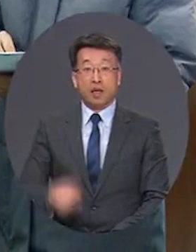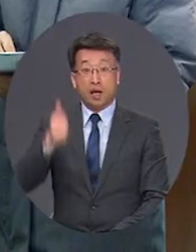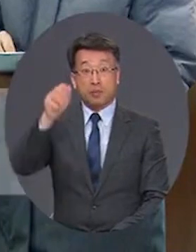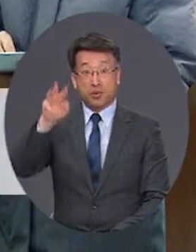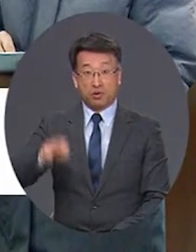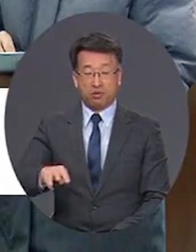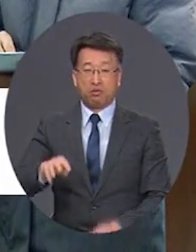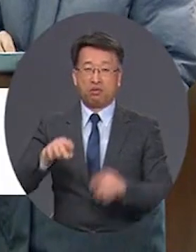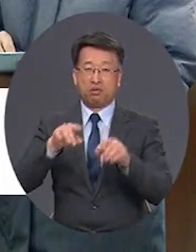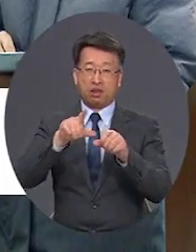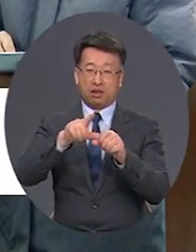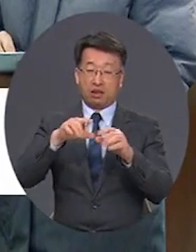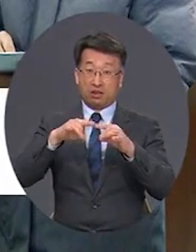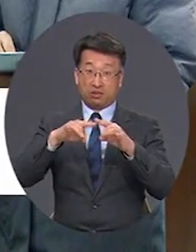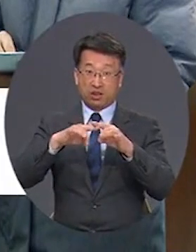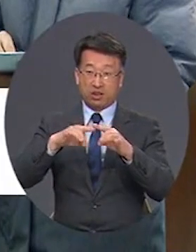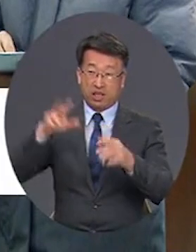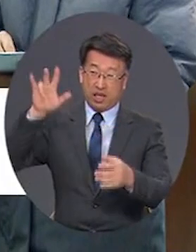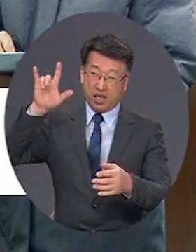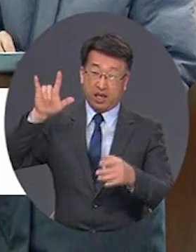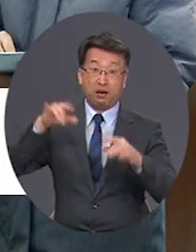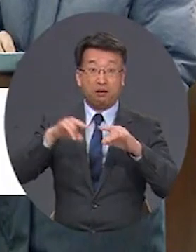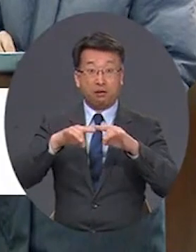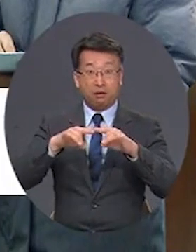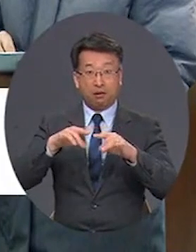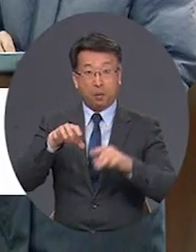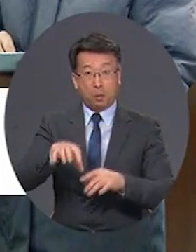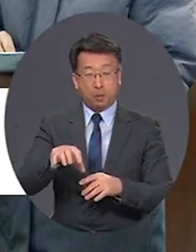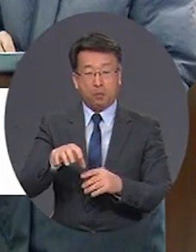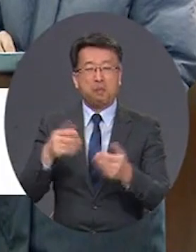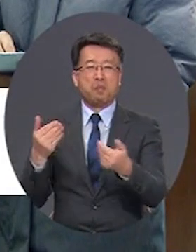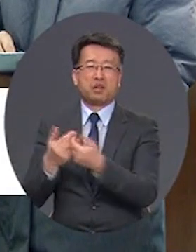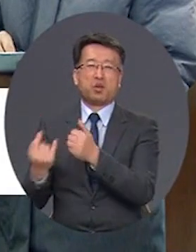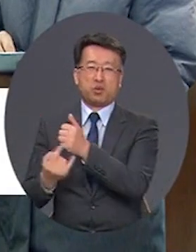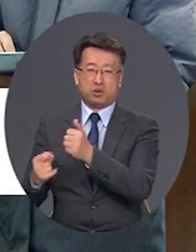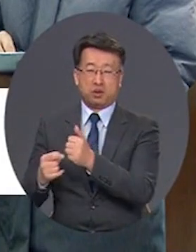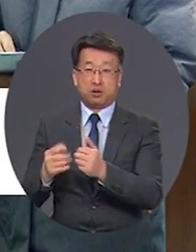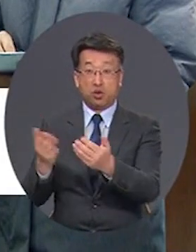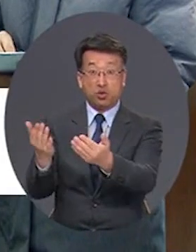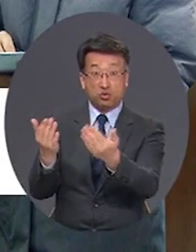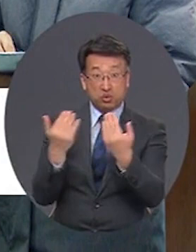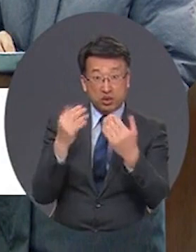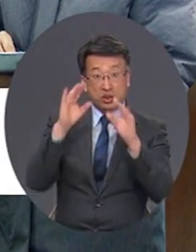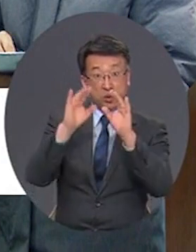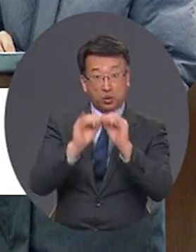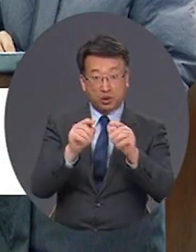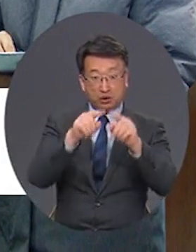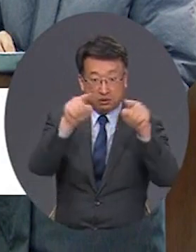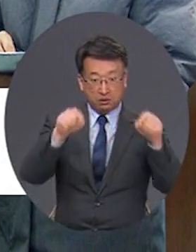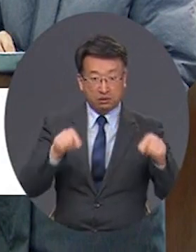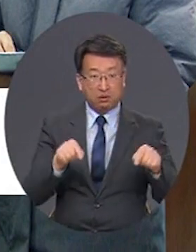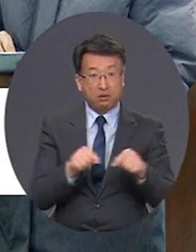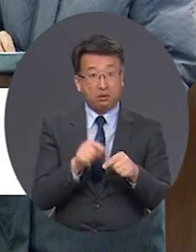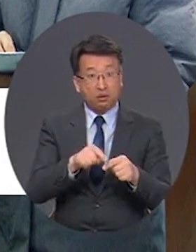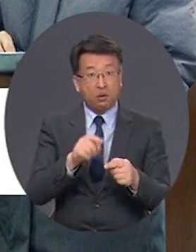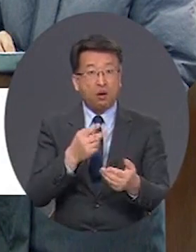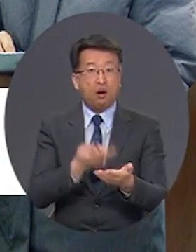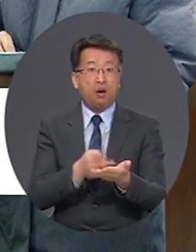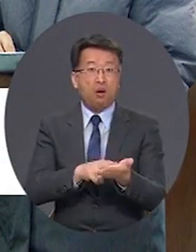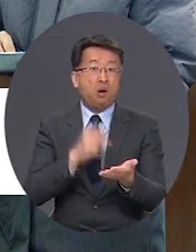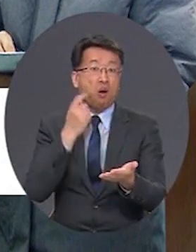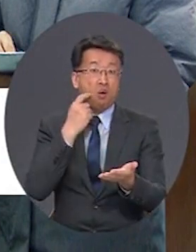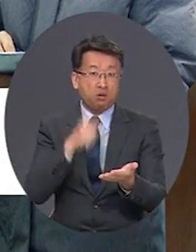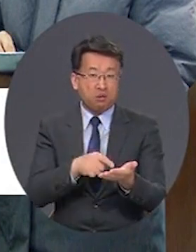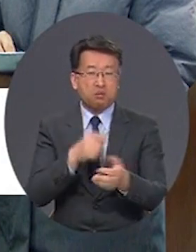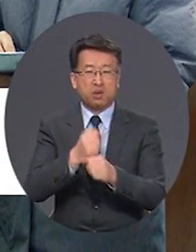합천의 LNG 태양광 발전단지 반대투쟁위원회가 유치동의서 조작 의혹을 경찰에 고발했다는 소식